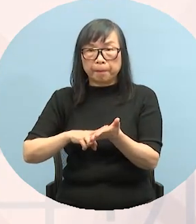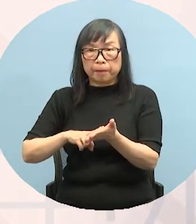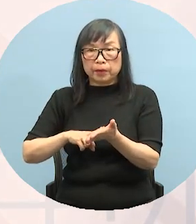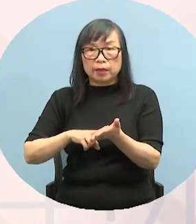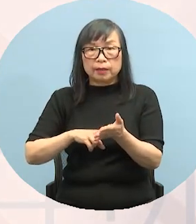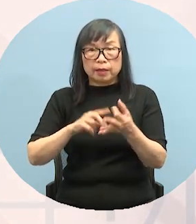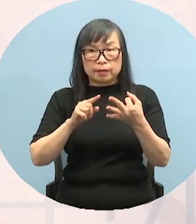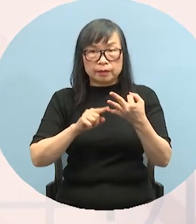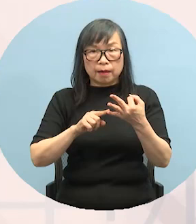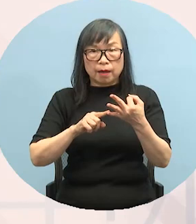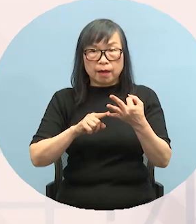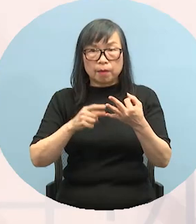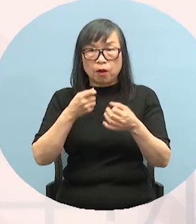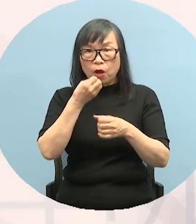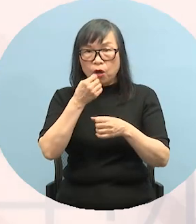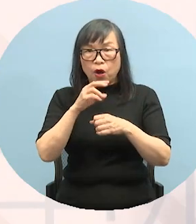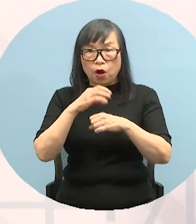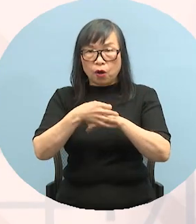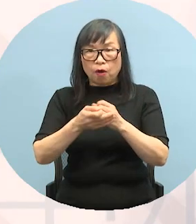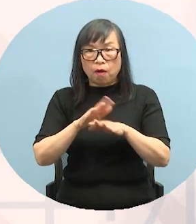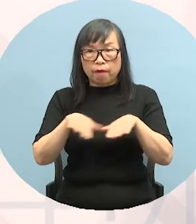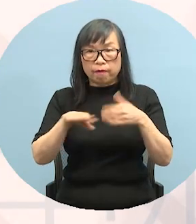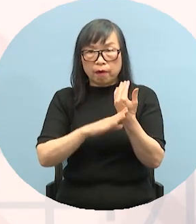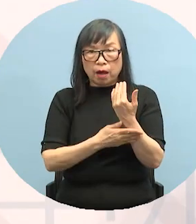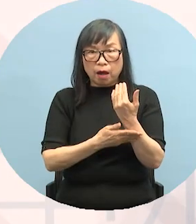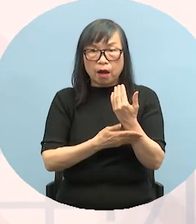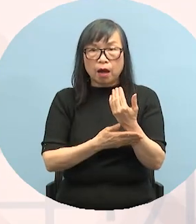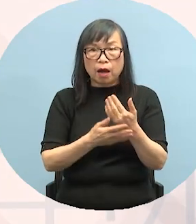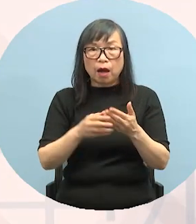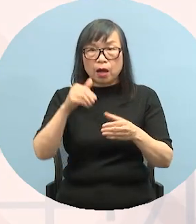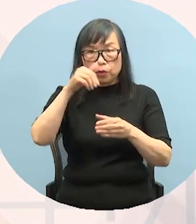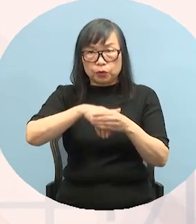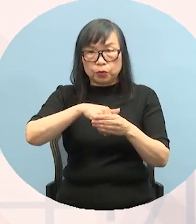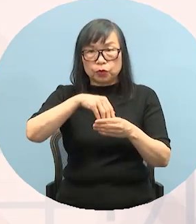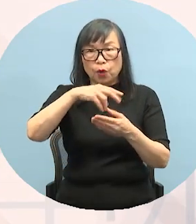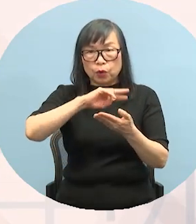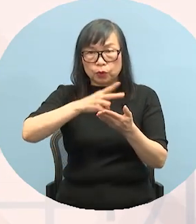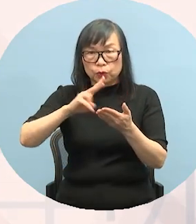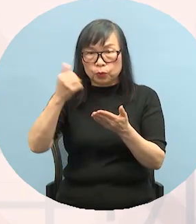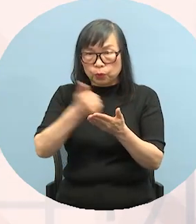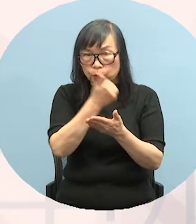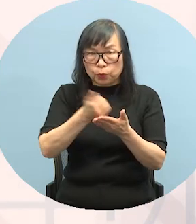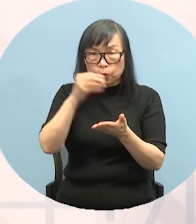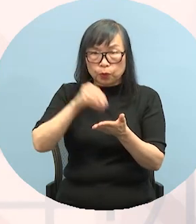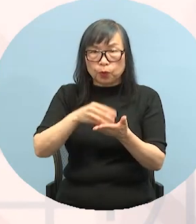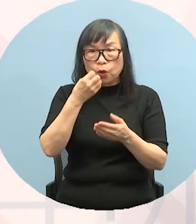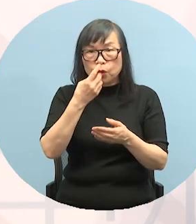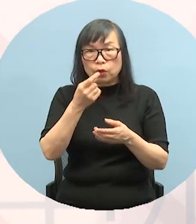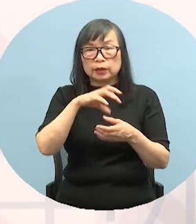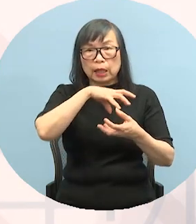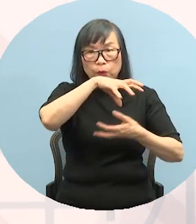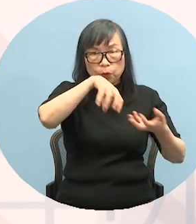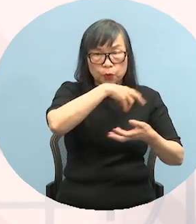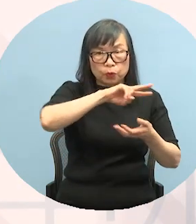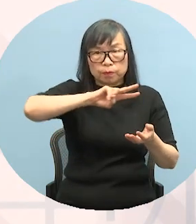第三，随着香港国安法的执行和完善选举制度落实，香港已经由